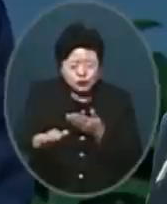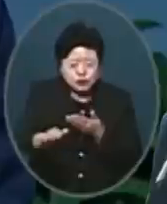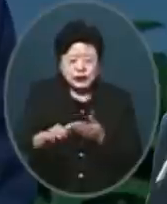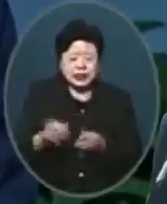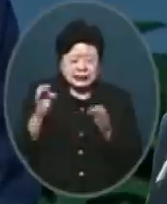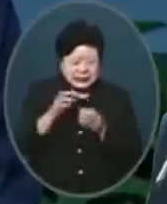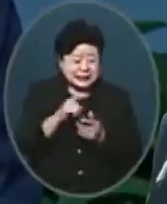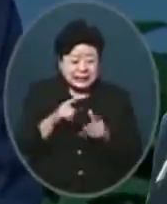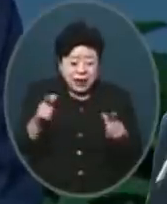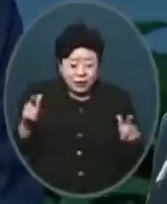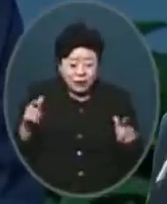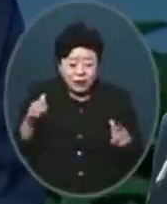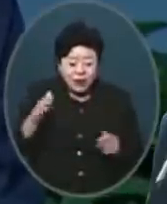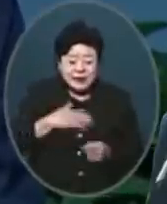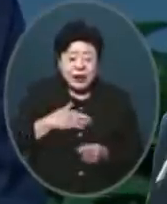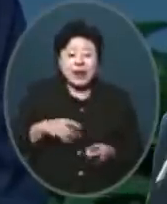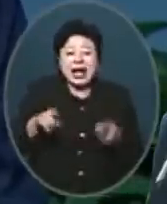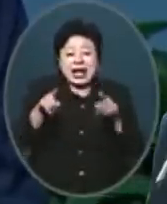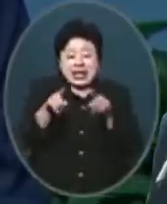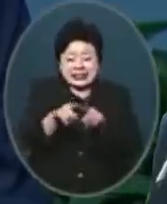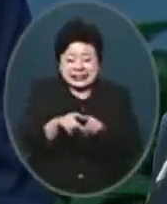사라지는 것이 아니라 낙원에